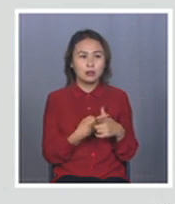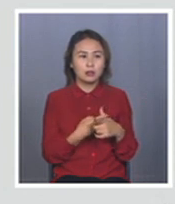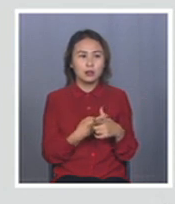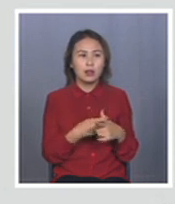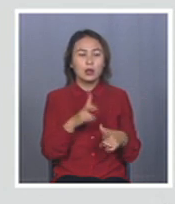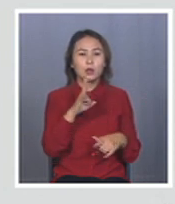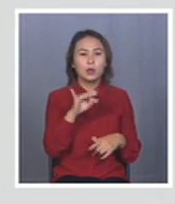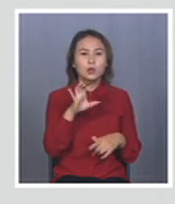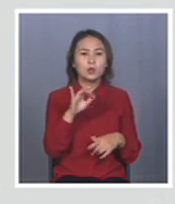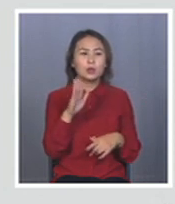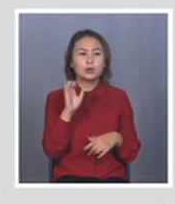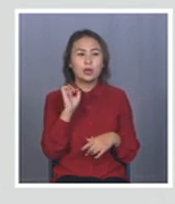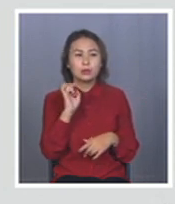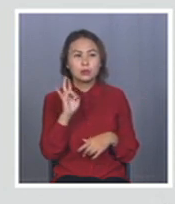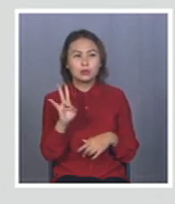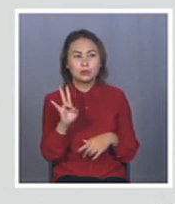Нұрсұлтан.